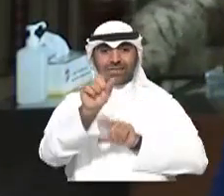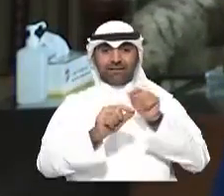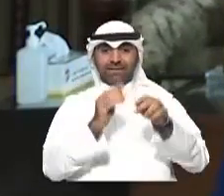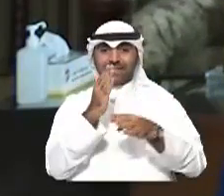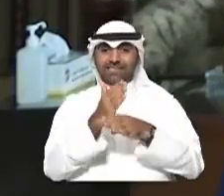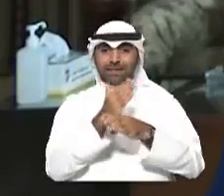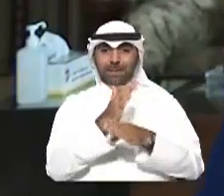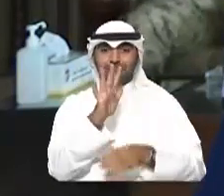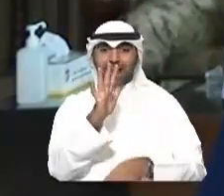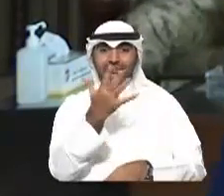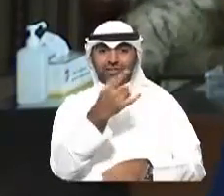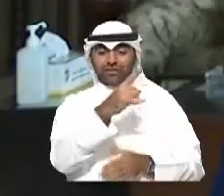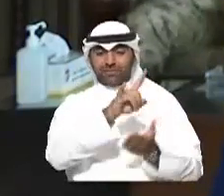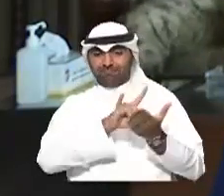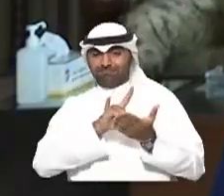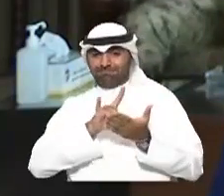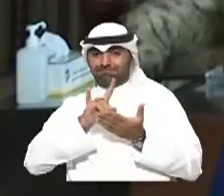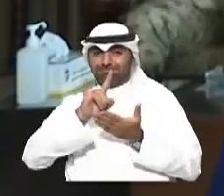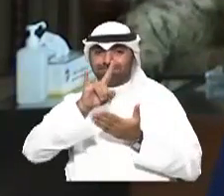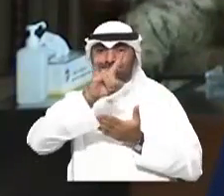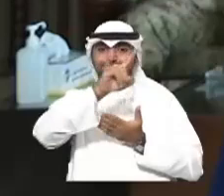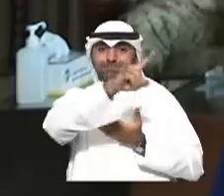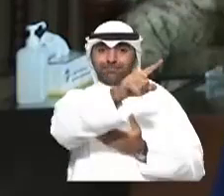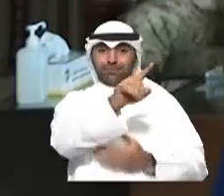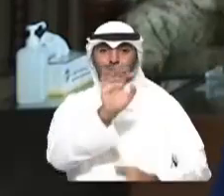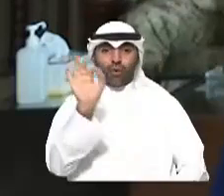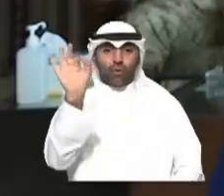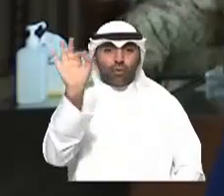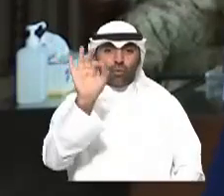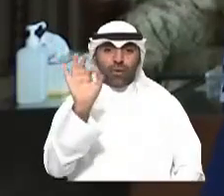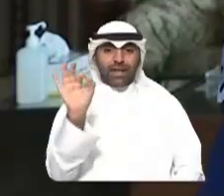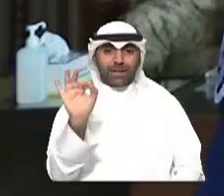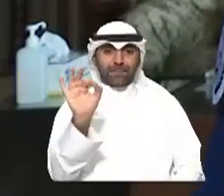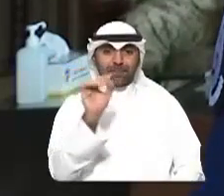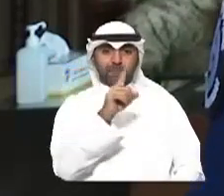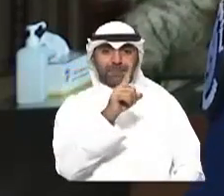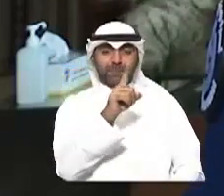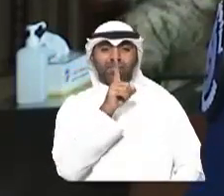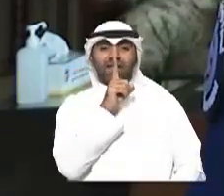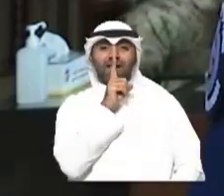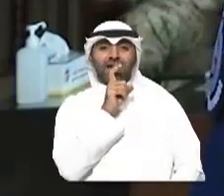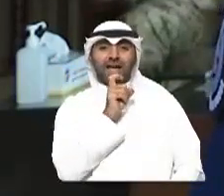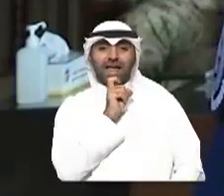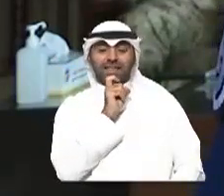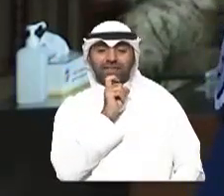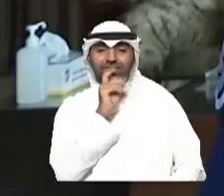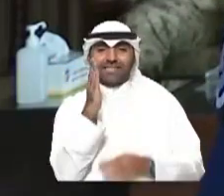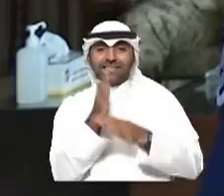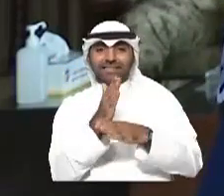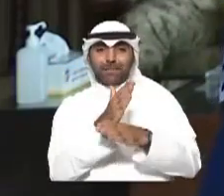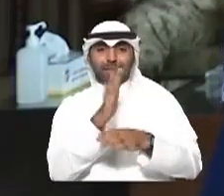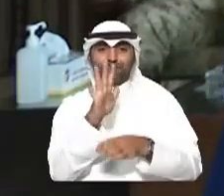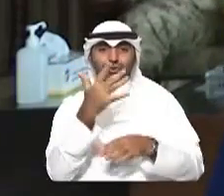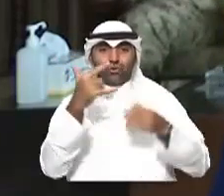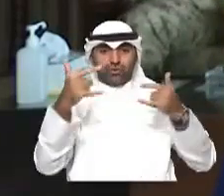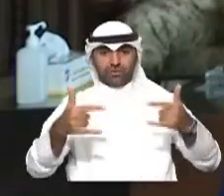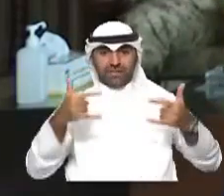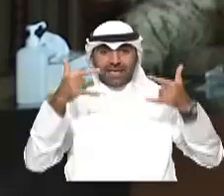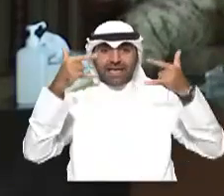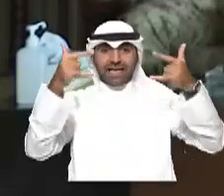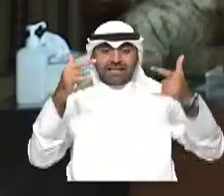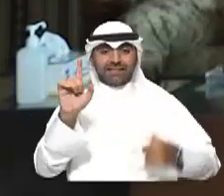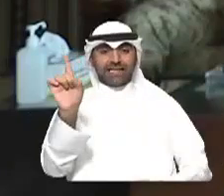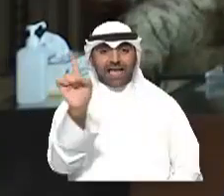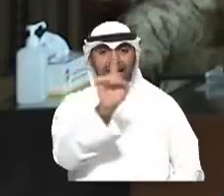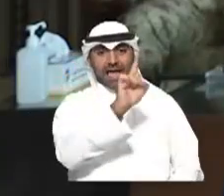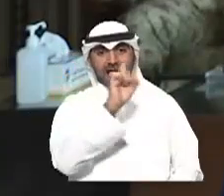استكمالا للفرقة الأولى الأربع زوارق بطواقمها التي وصلت قطر ولله الحمد. طبعا